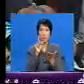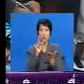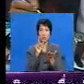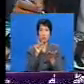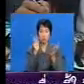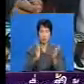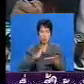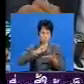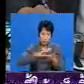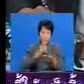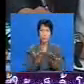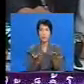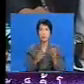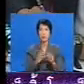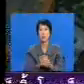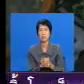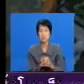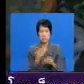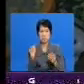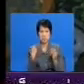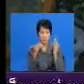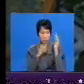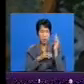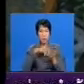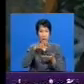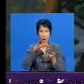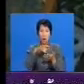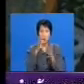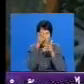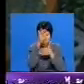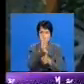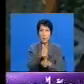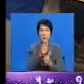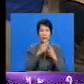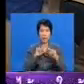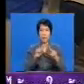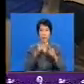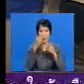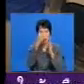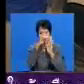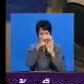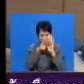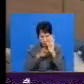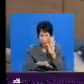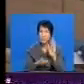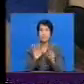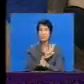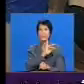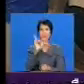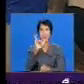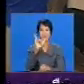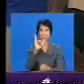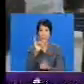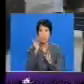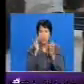นนั้นเน้นการเสนอเหตุการณ์ที่ดึงดูดความสนใจแต่ขาดการนำเสนอรายละเอียดรอบด้านซึ่งก็ส่งผลกระทบต่อ